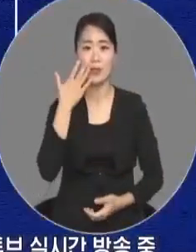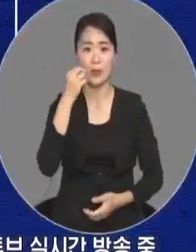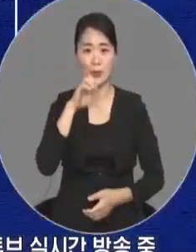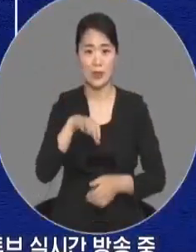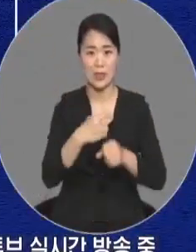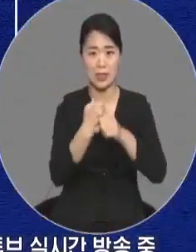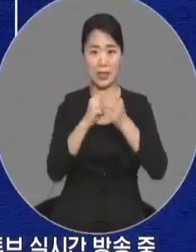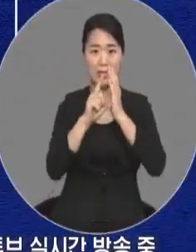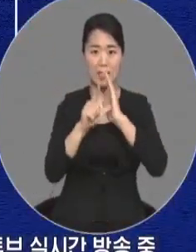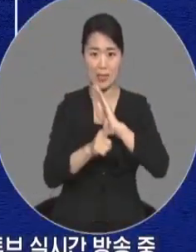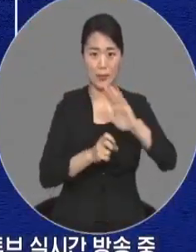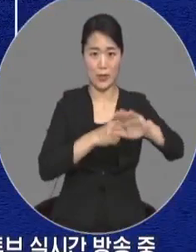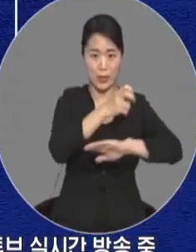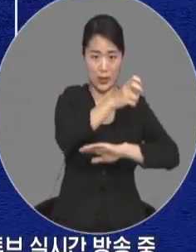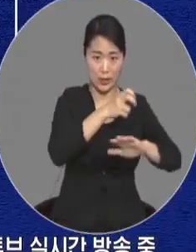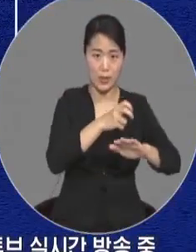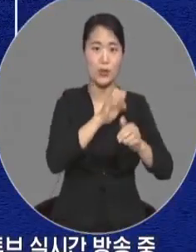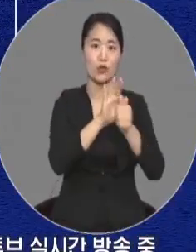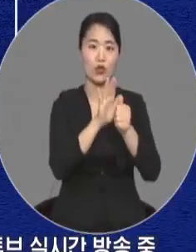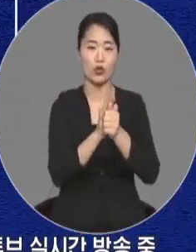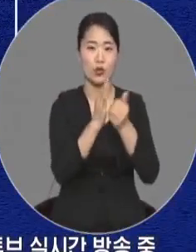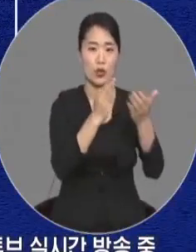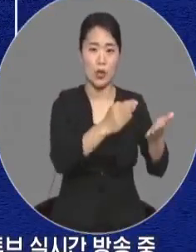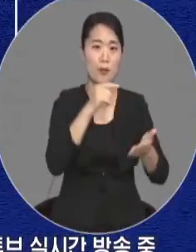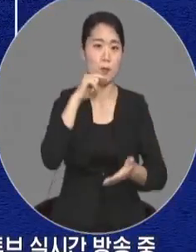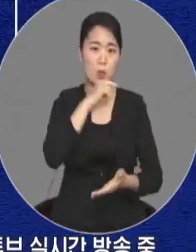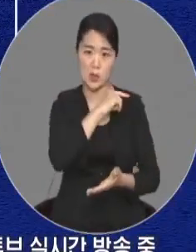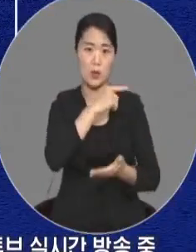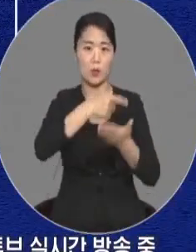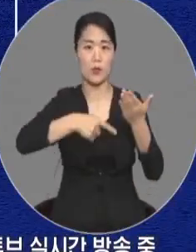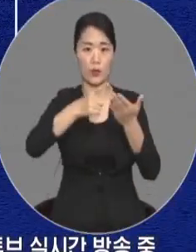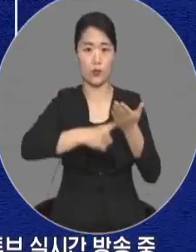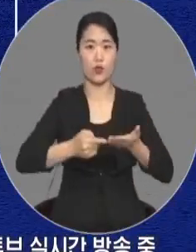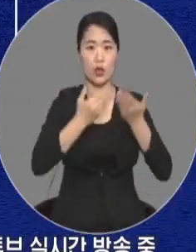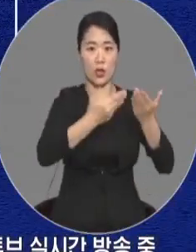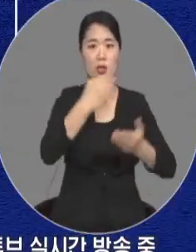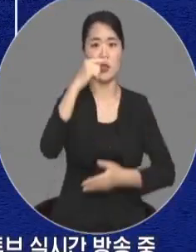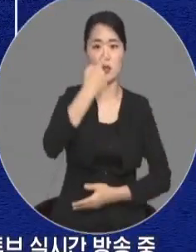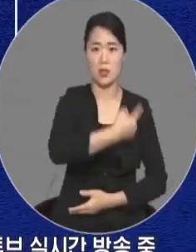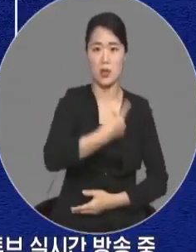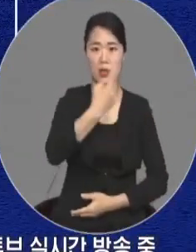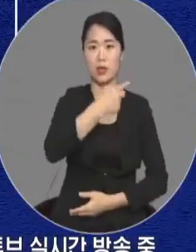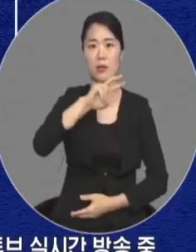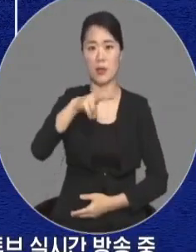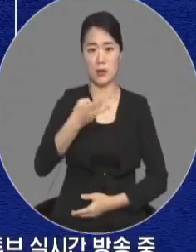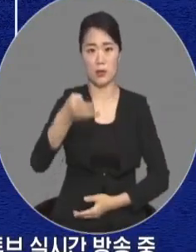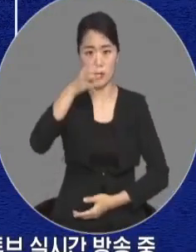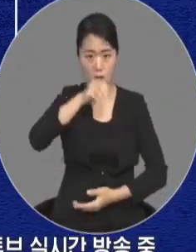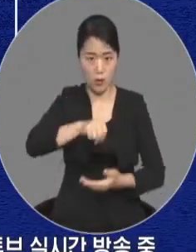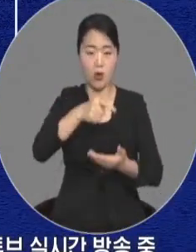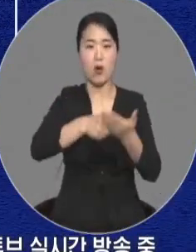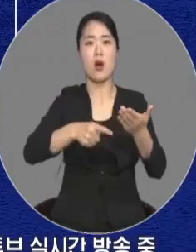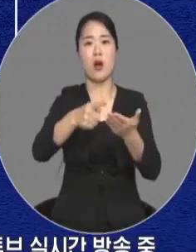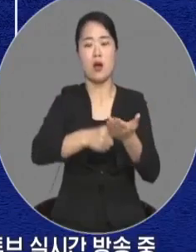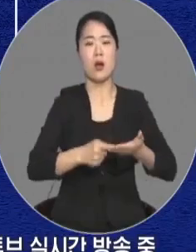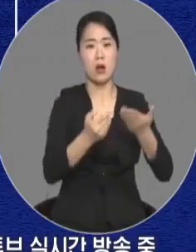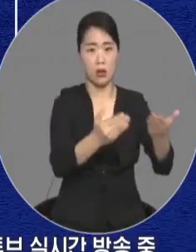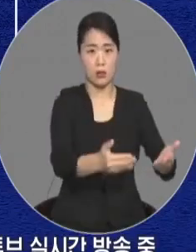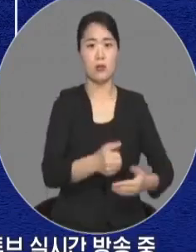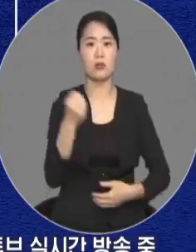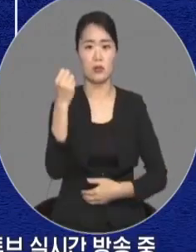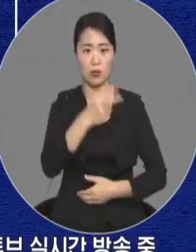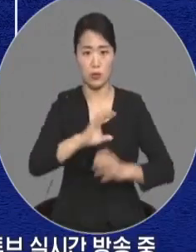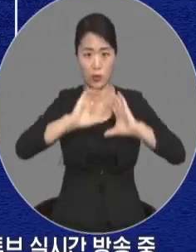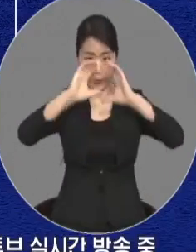울산시는 지난해 시내버스 업계에 규모가 1,200억에 육박하고 정부 방침으로 요금 인상이